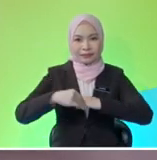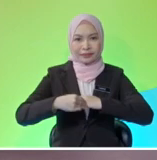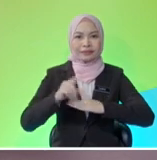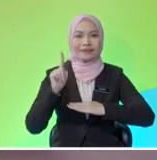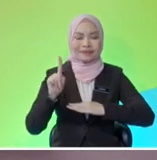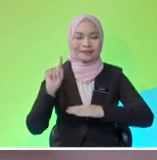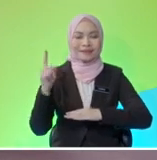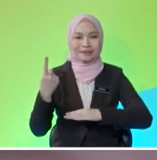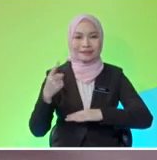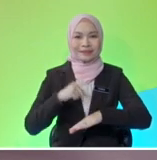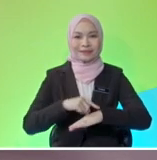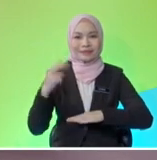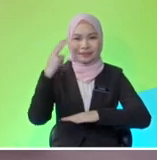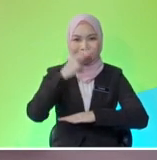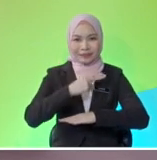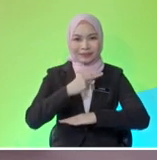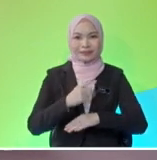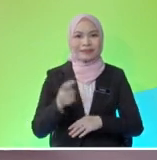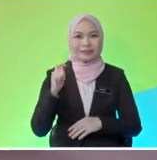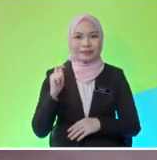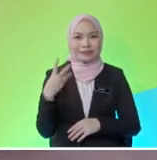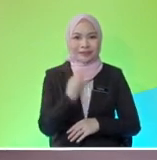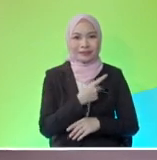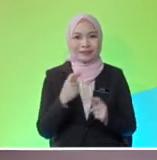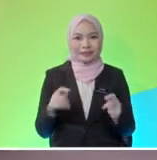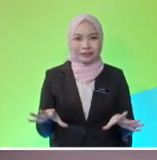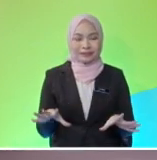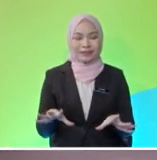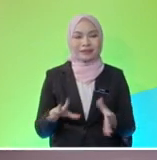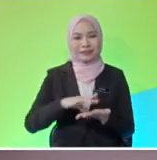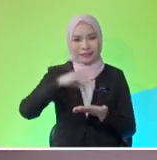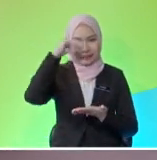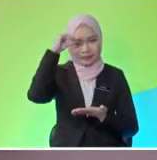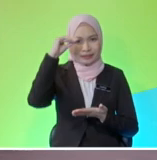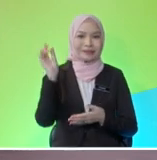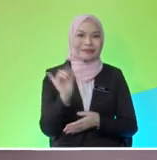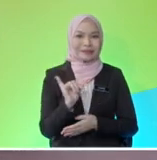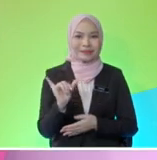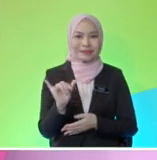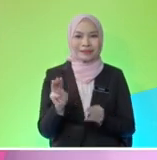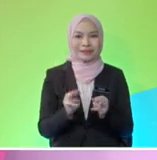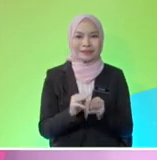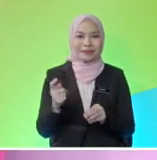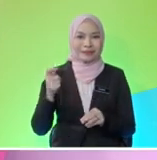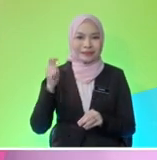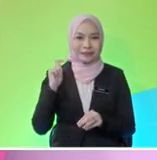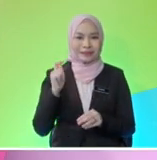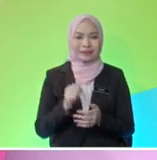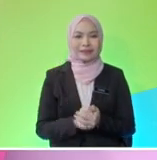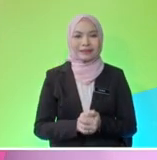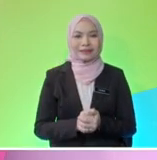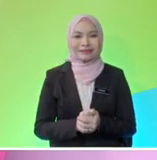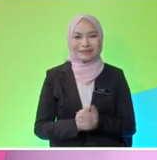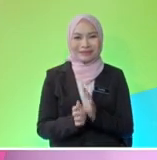Ini 12. Tadi kan dah belajar 2. Kita tambah satu je dekat depan. Sama je lah macam tadi cikgu. Sama. Jangan tapi kena tambah